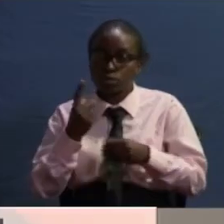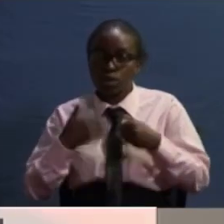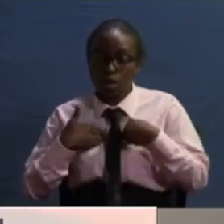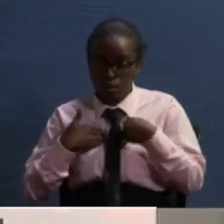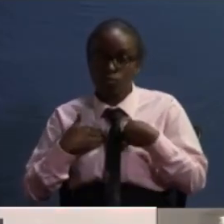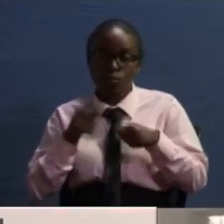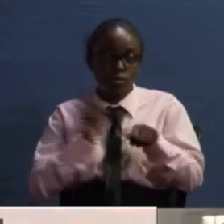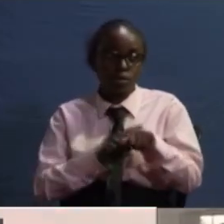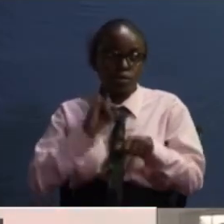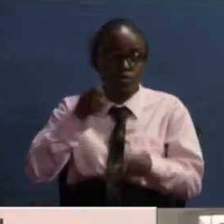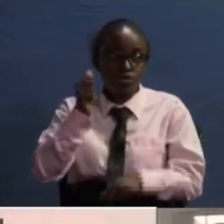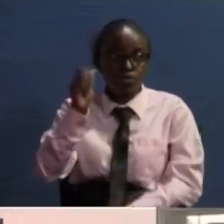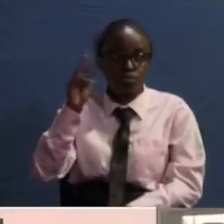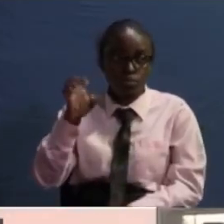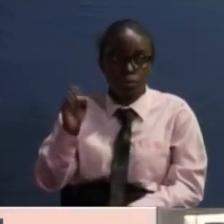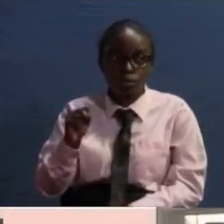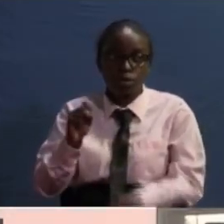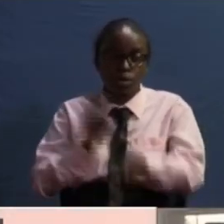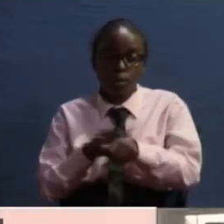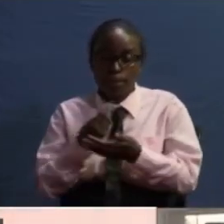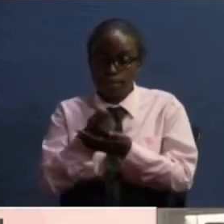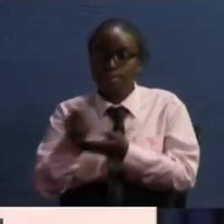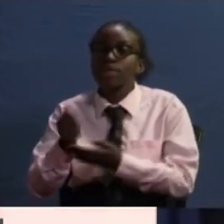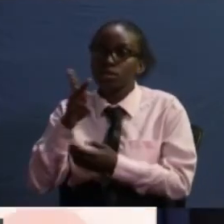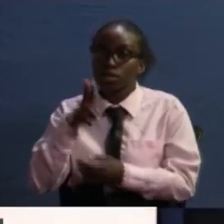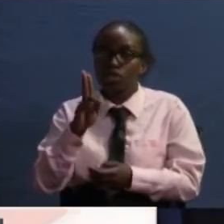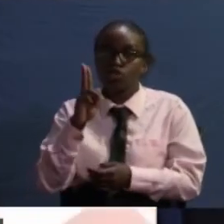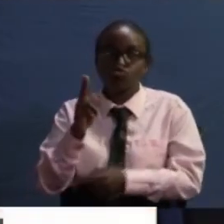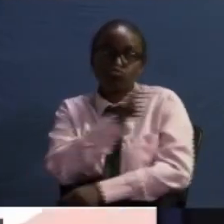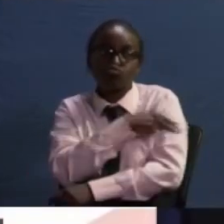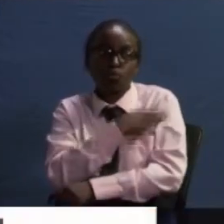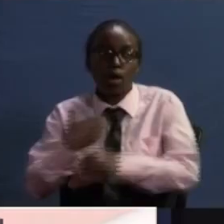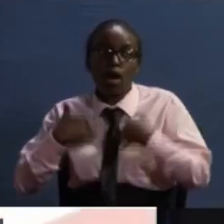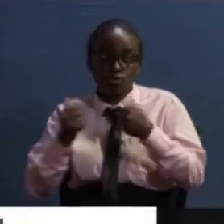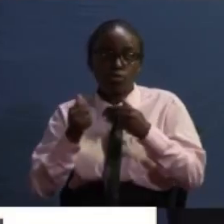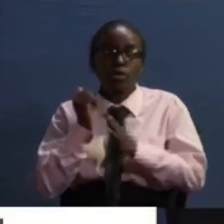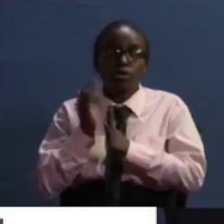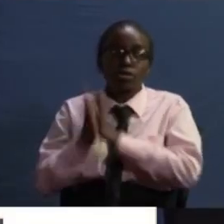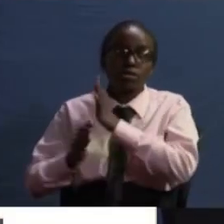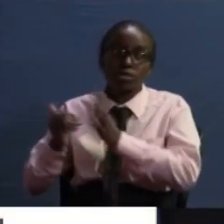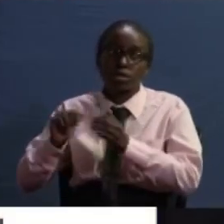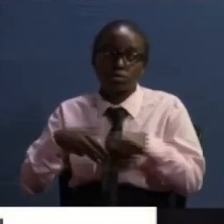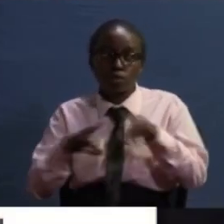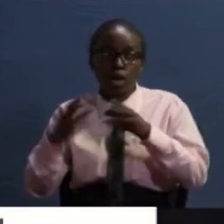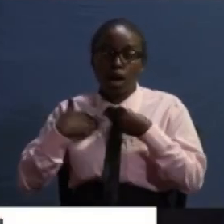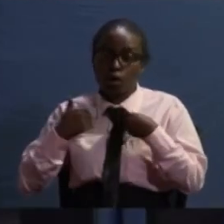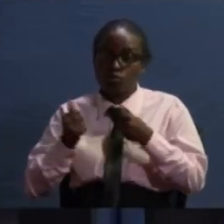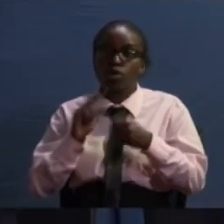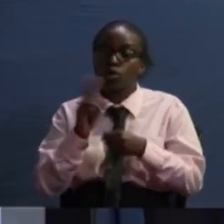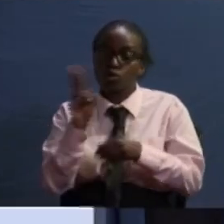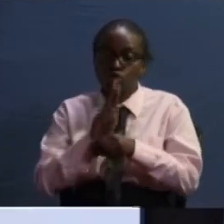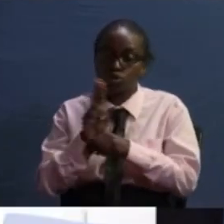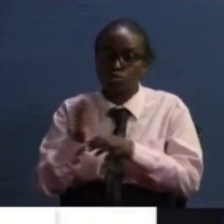ni meneja utawala na fedha KU WeHub, kwa upande wake alieleza njia za ufadhili na matumizi ya